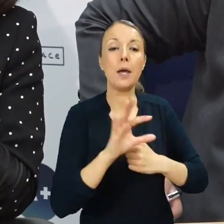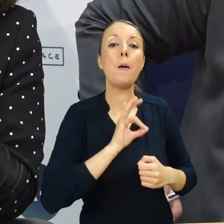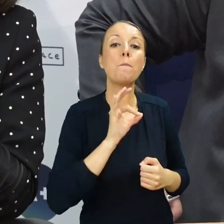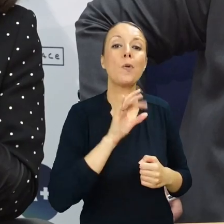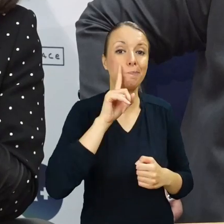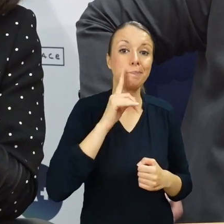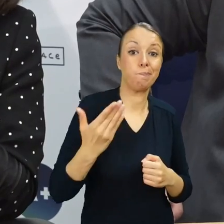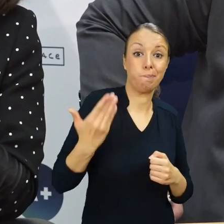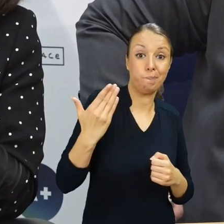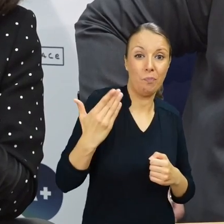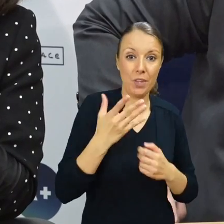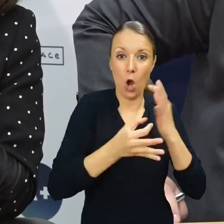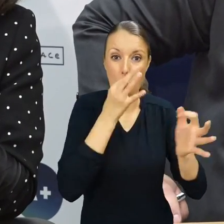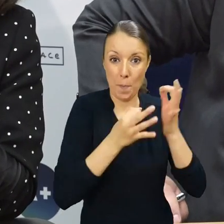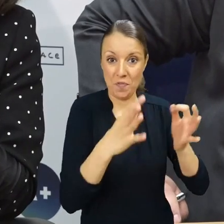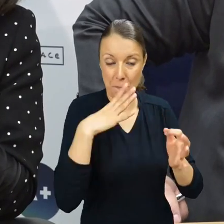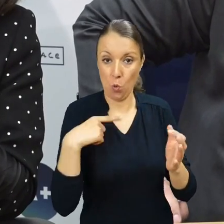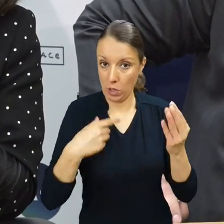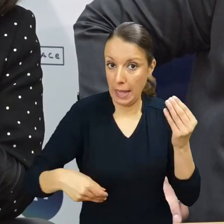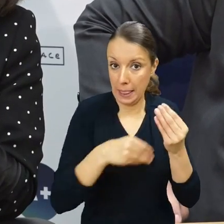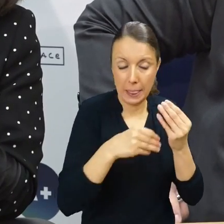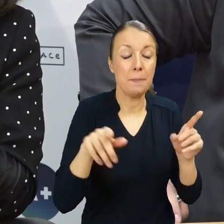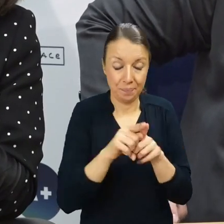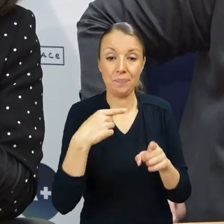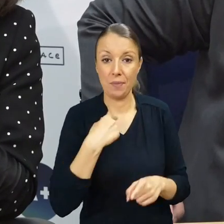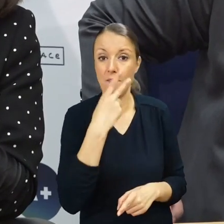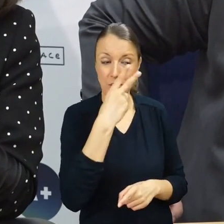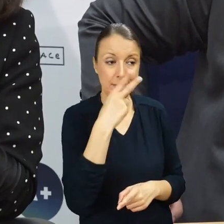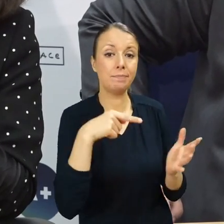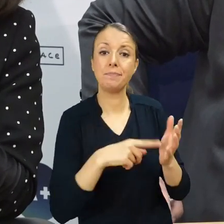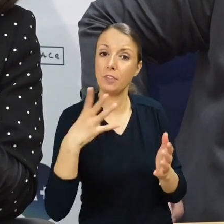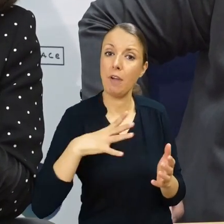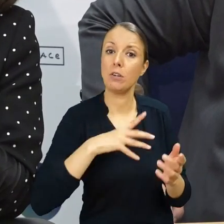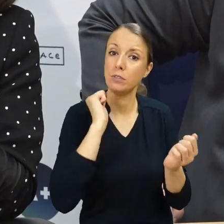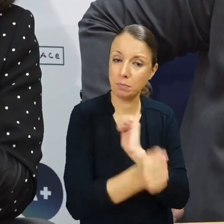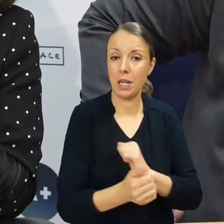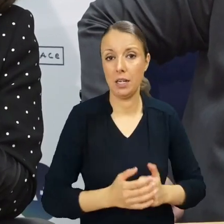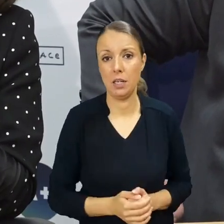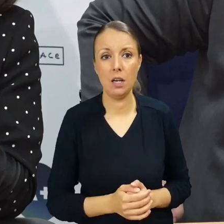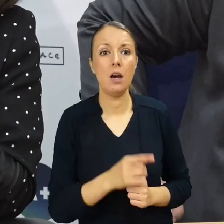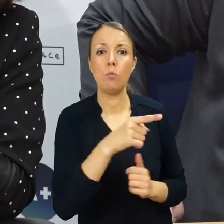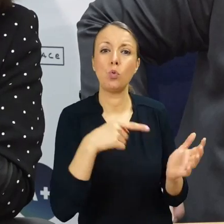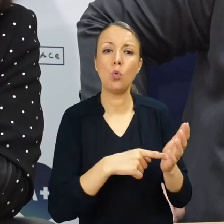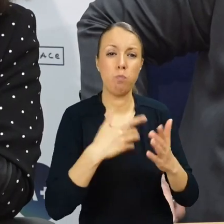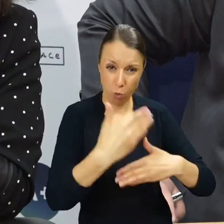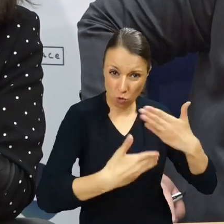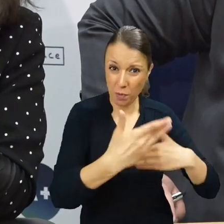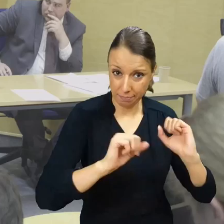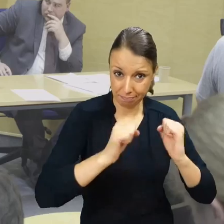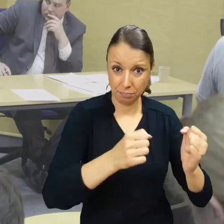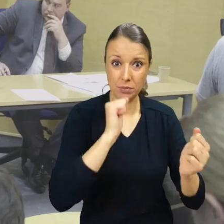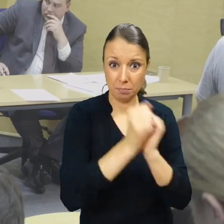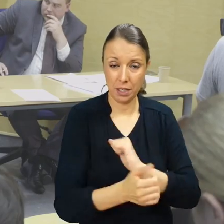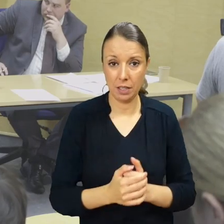czyli też widzę konieczność zmiany zmiany tego postępowania w ten sposób, żeby nie przychodzić... Krótko,